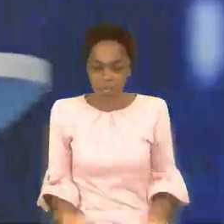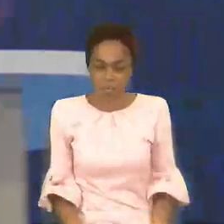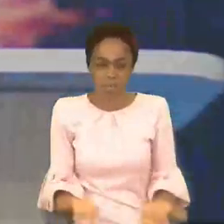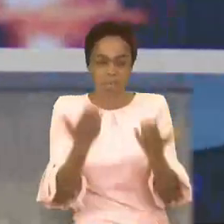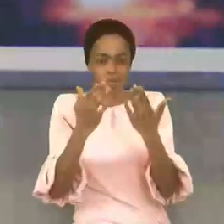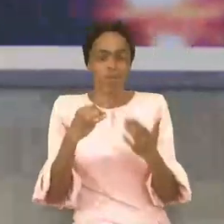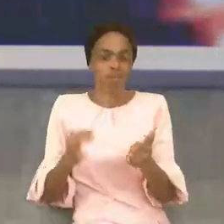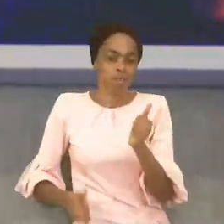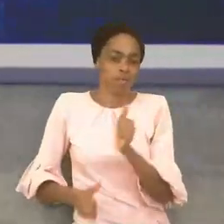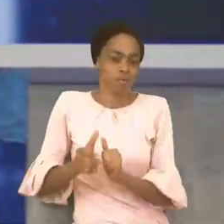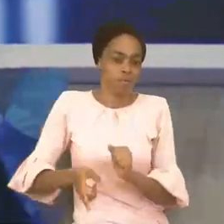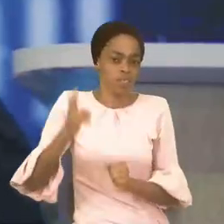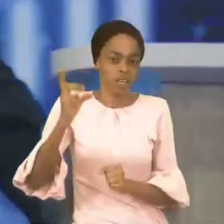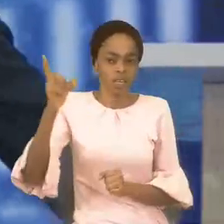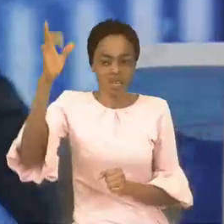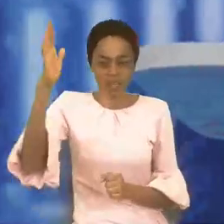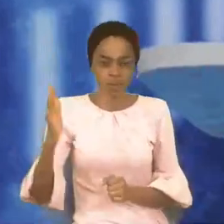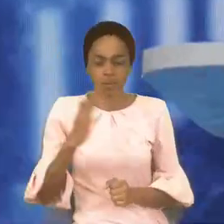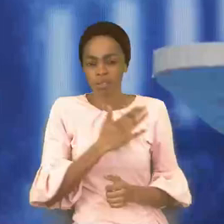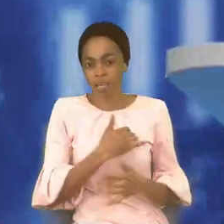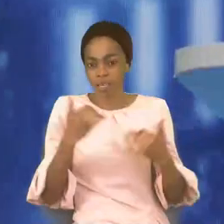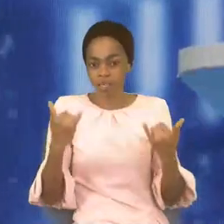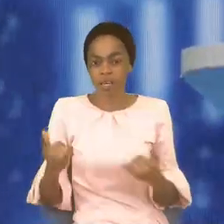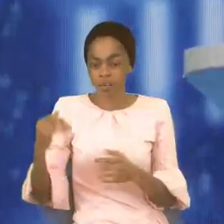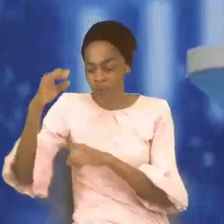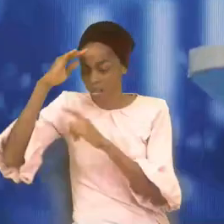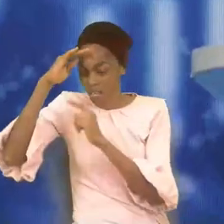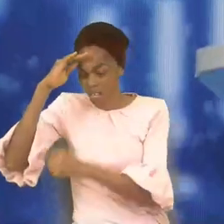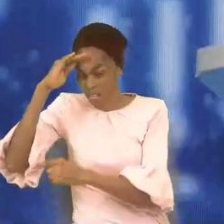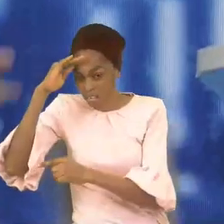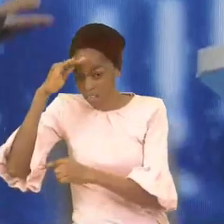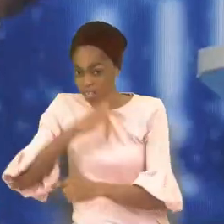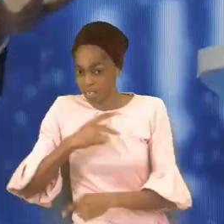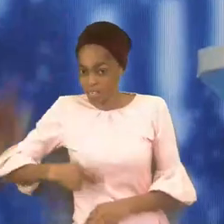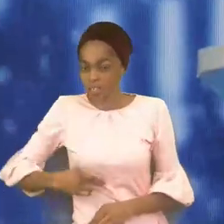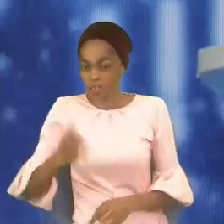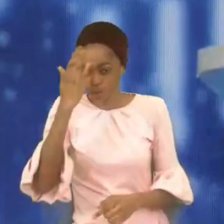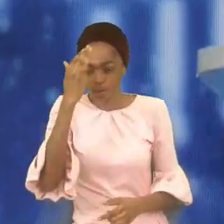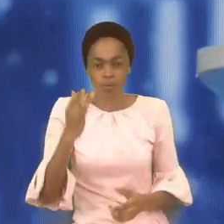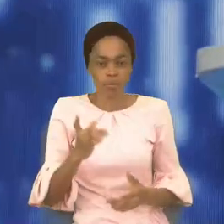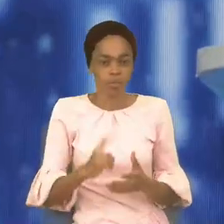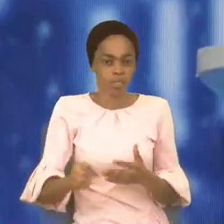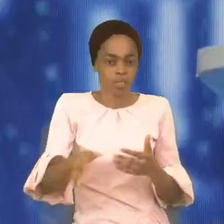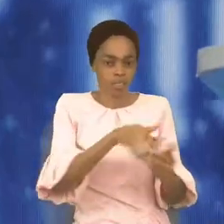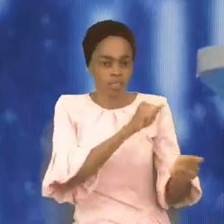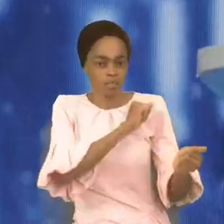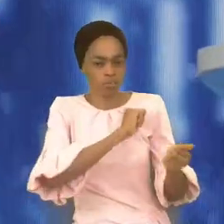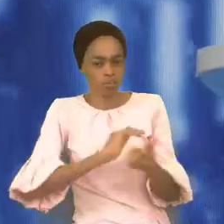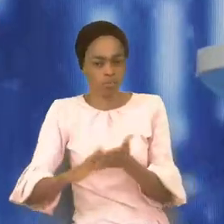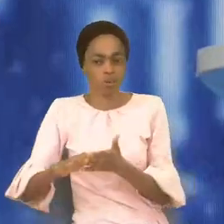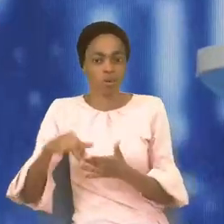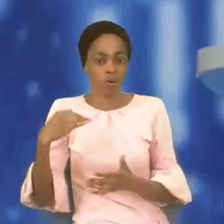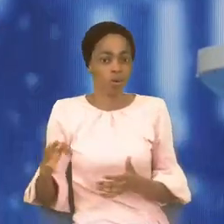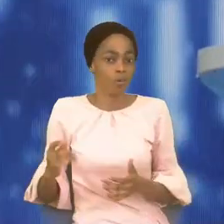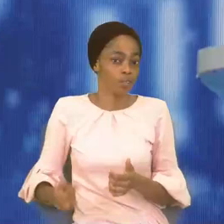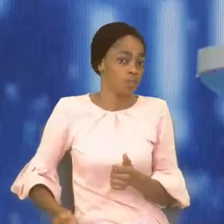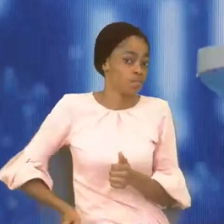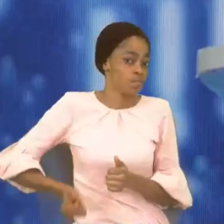l'exaltation du Dieu très haut. Et maintenant, il connaissait l'élimination,